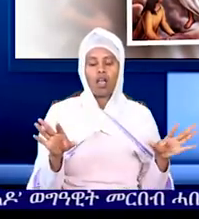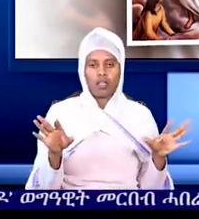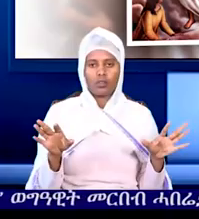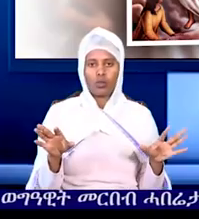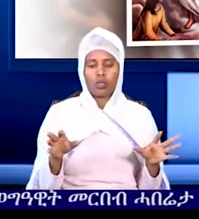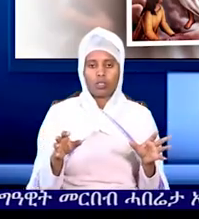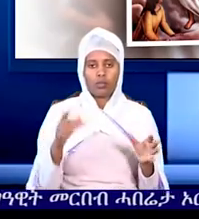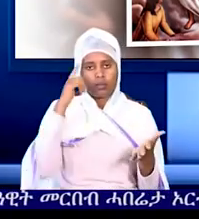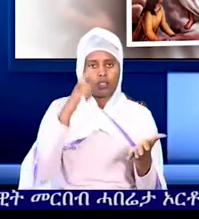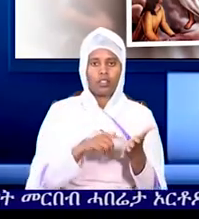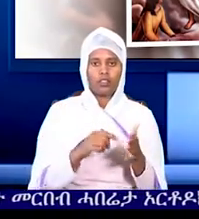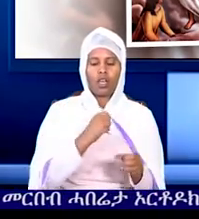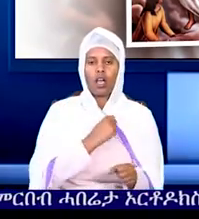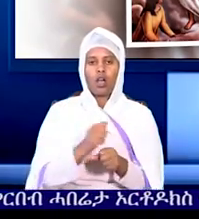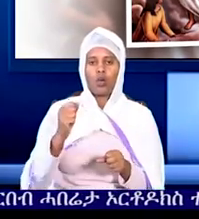ሲኤል በይና ተረፈት